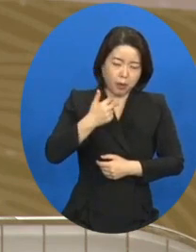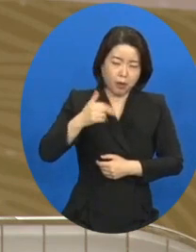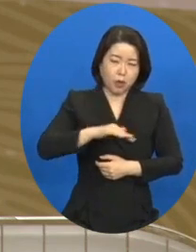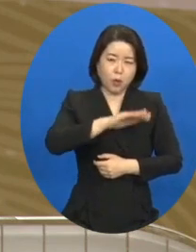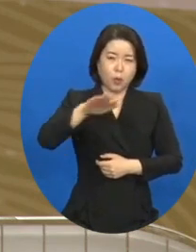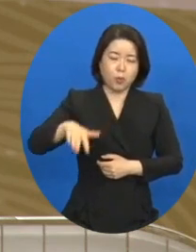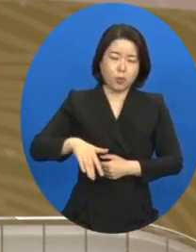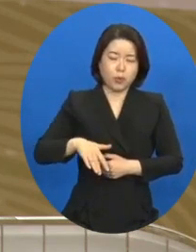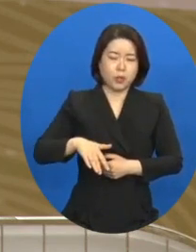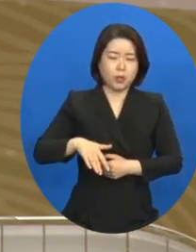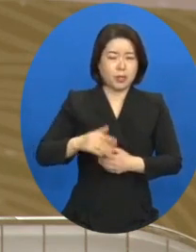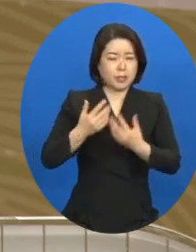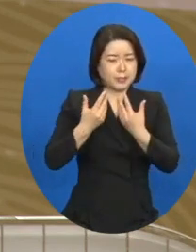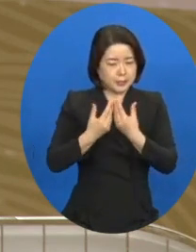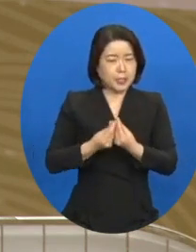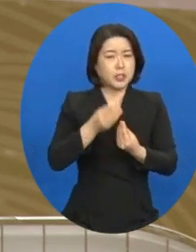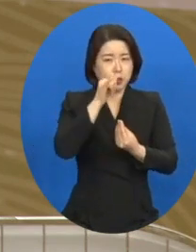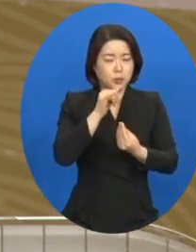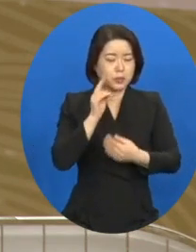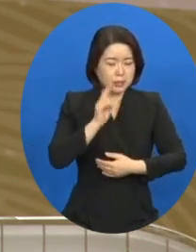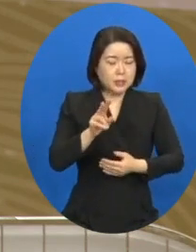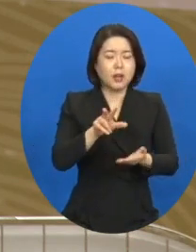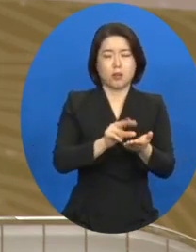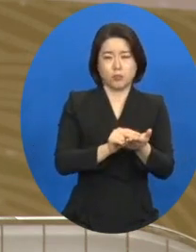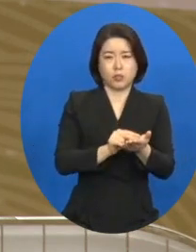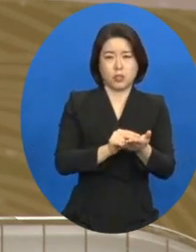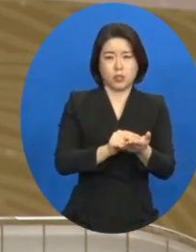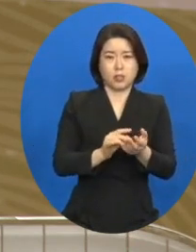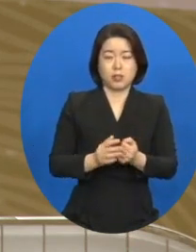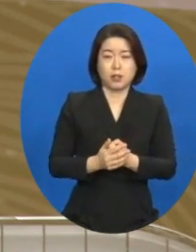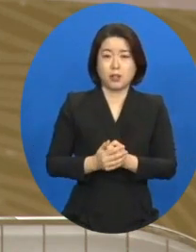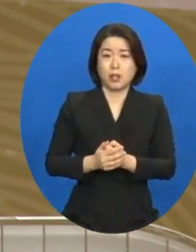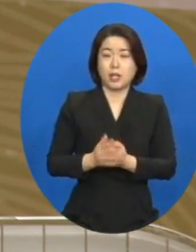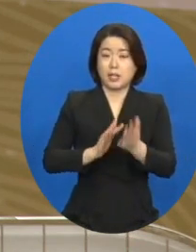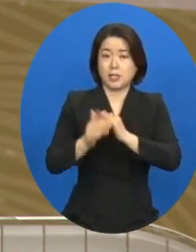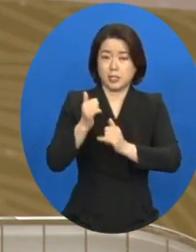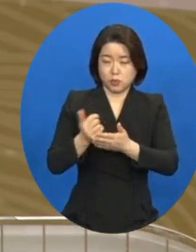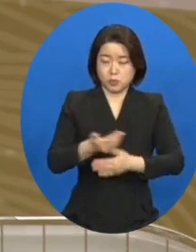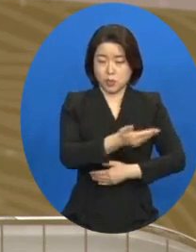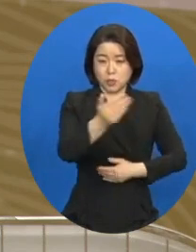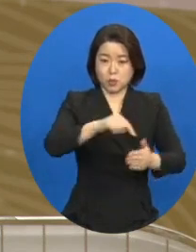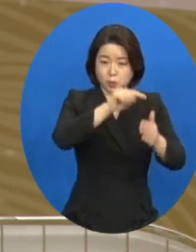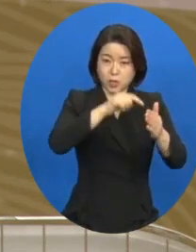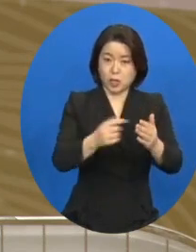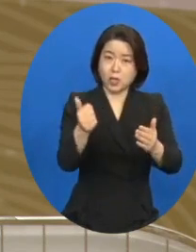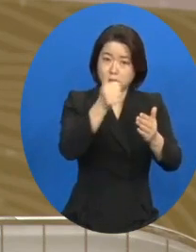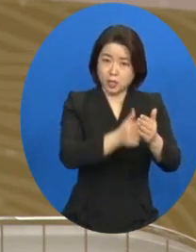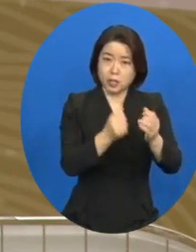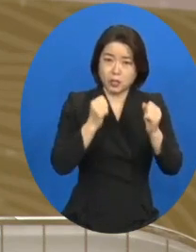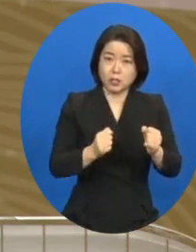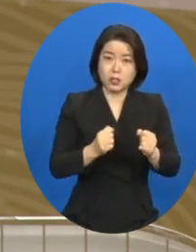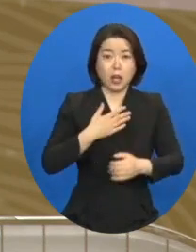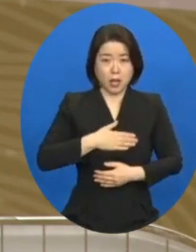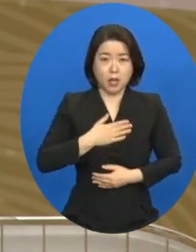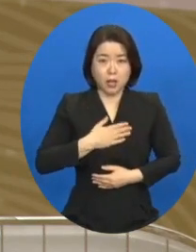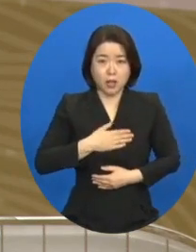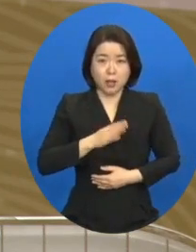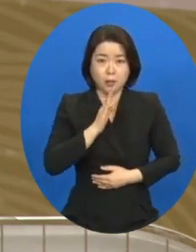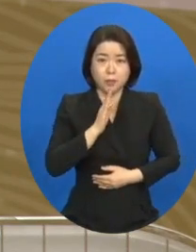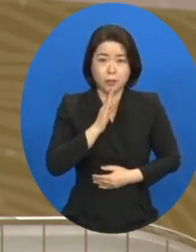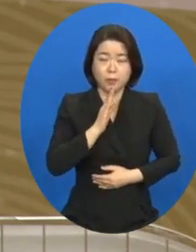우리에게도 심각한 문제예요. 여러분, 예수님이 여러분 안에 계시다는 것을 알잖아요.